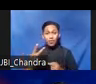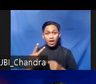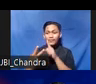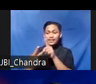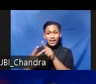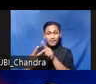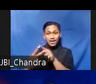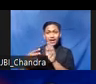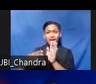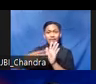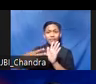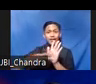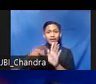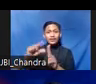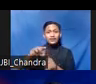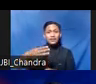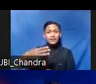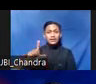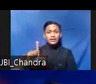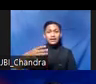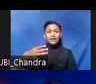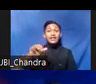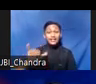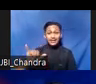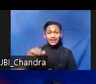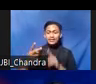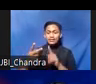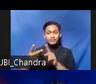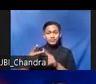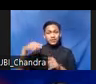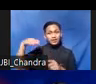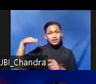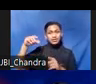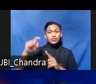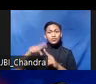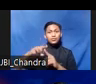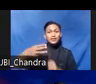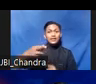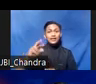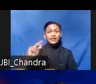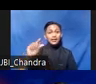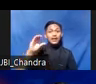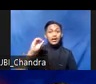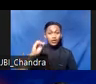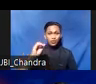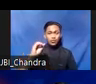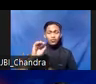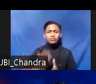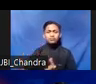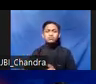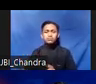kenyataan di lapangan banyak sekali ya sebenarnya manajemen dan lain-lain ya tapi karena